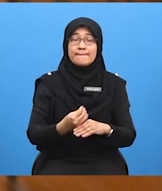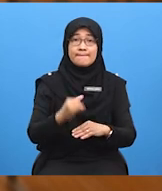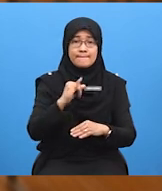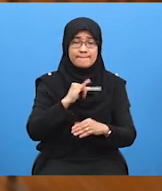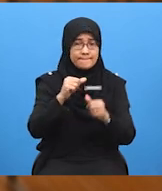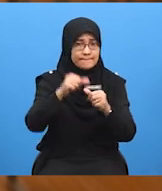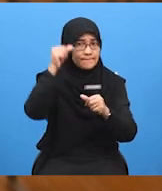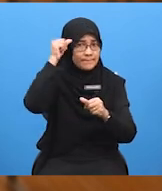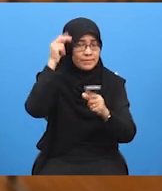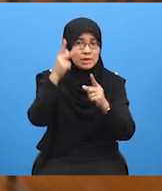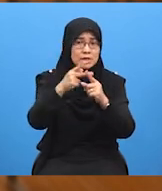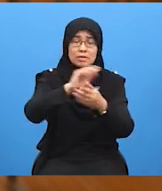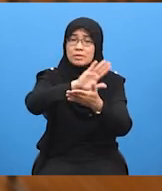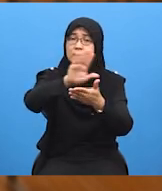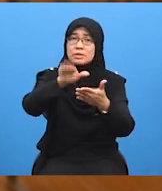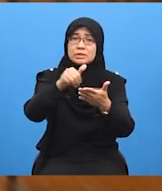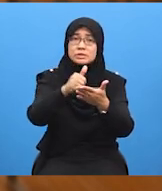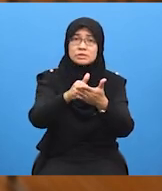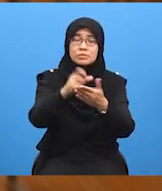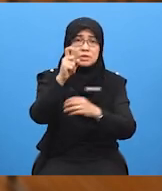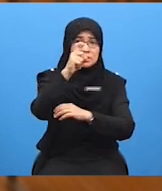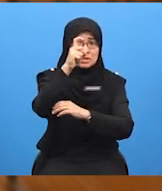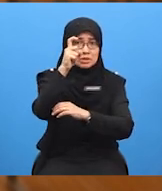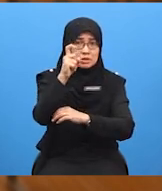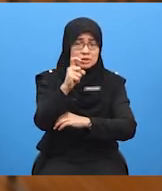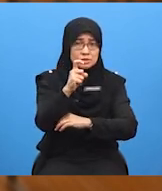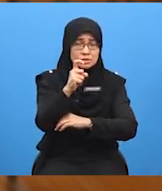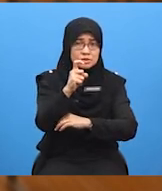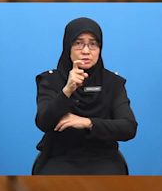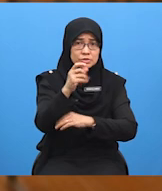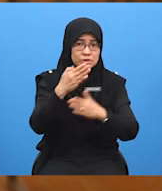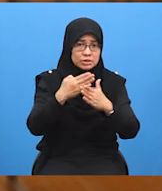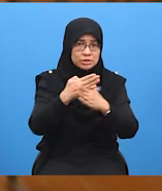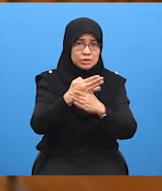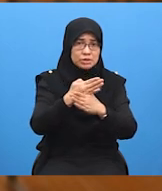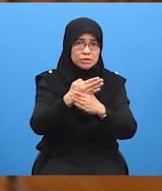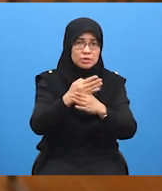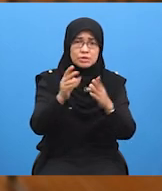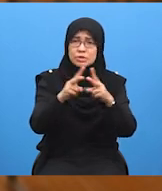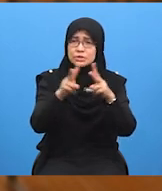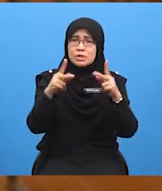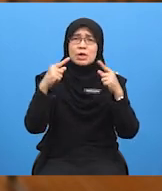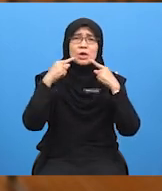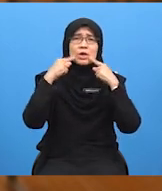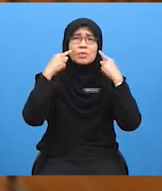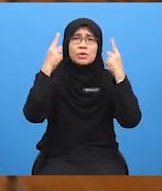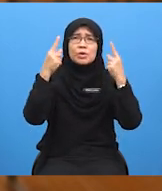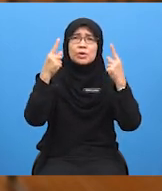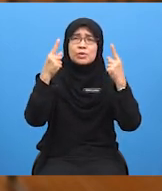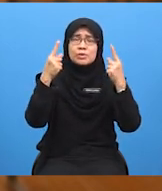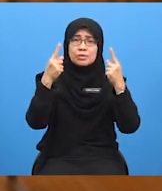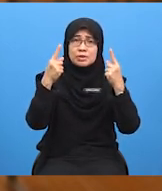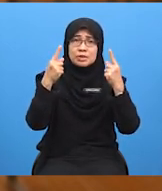Ingin saya ingatkan kepada pelajar semua, soalan seterusnya ini popular di kalangan pengubah